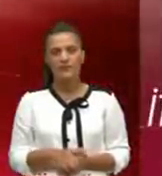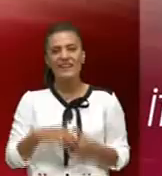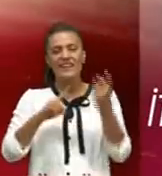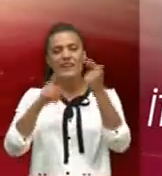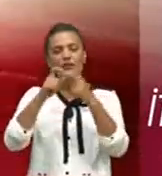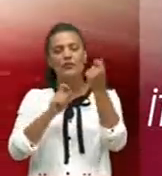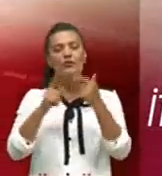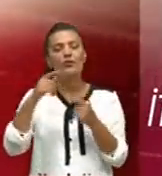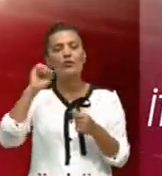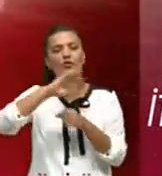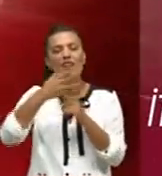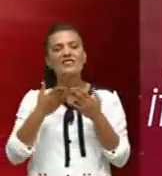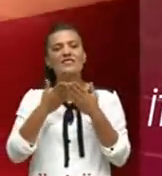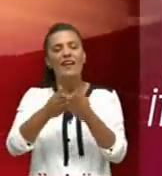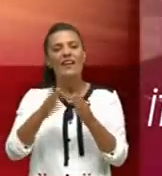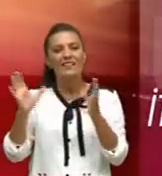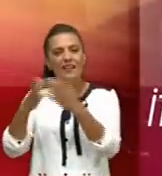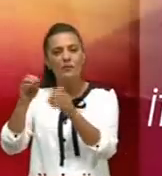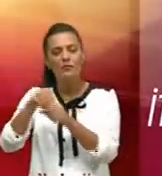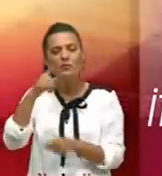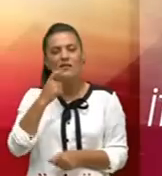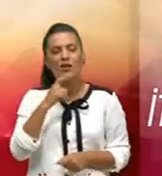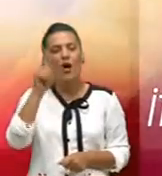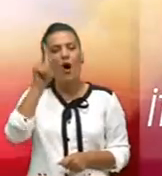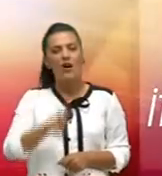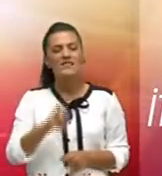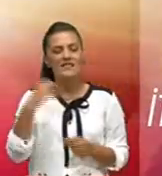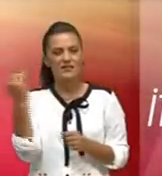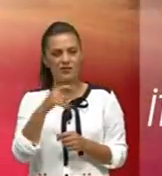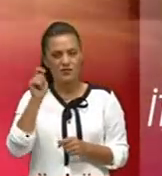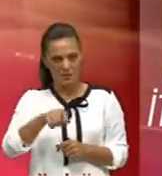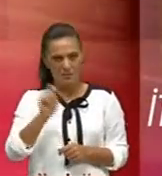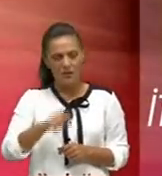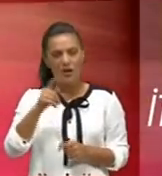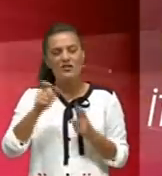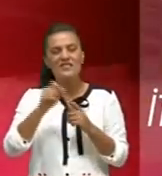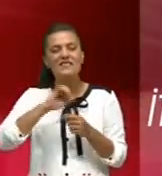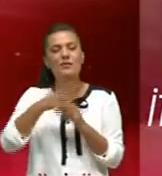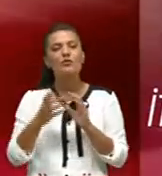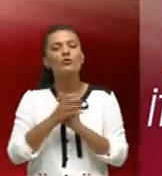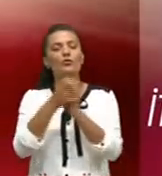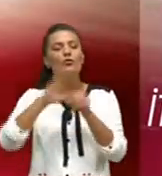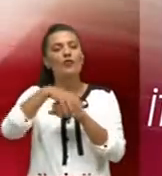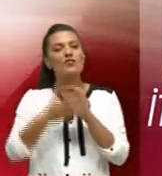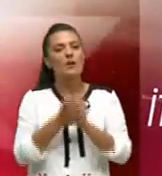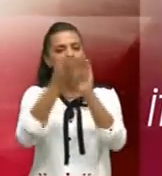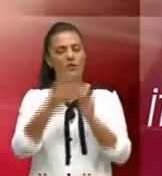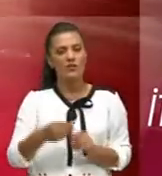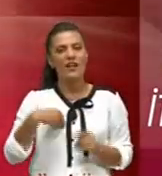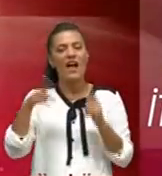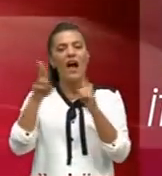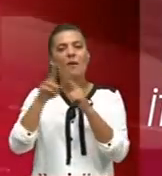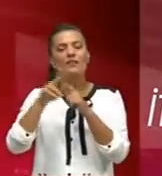İTÜ Güneş Teknesi takımı bu yıl 18.si düzenlenen Solar Splash yarışlarında dünya şampiyonu oldu. Kaptan